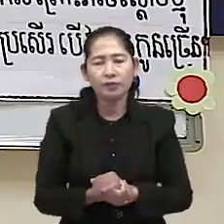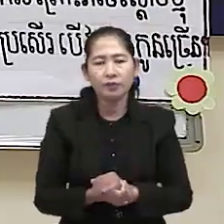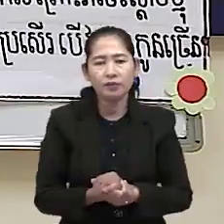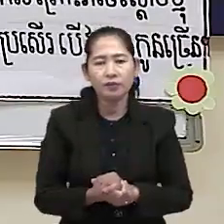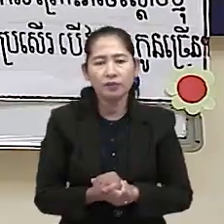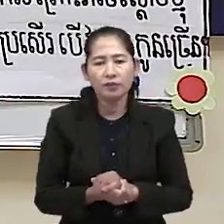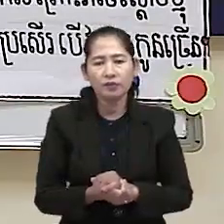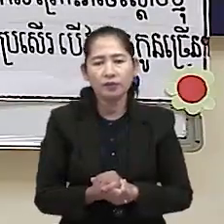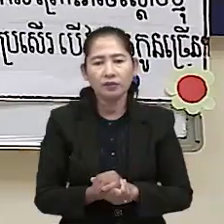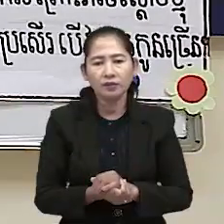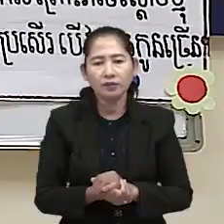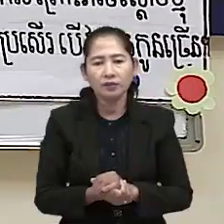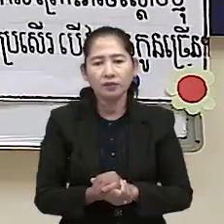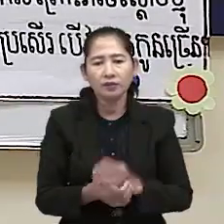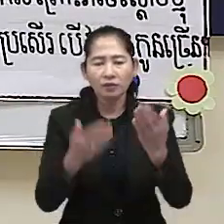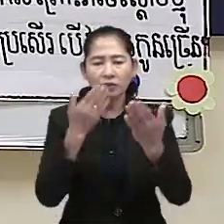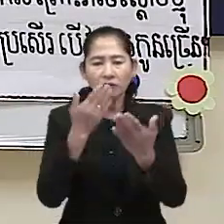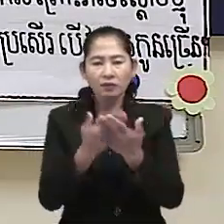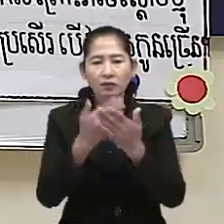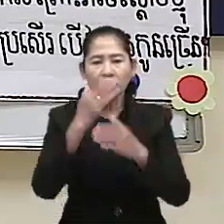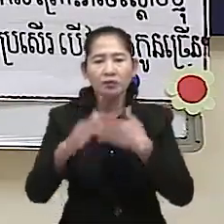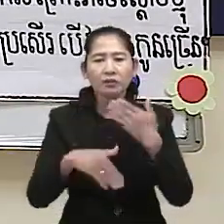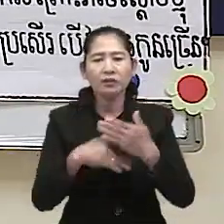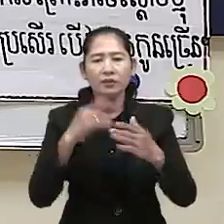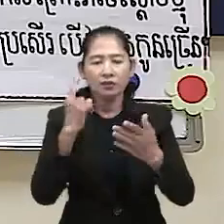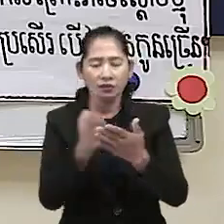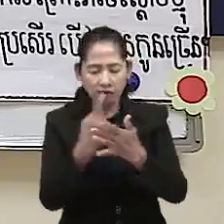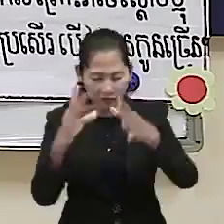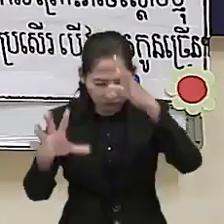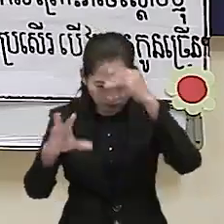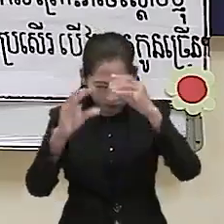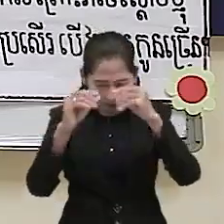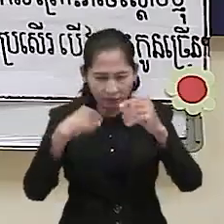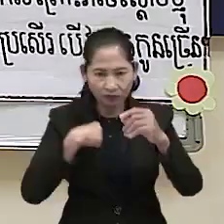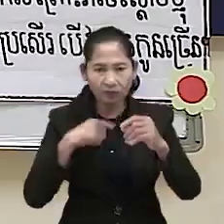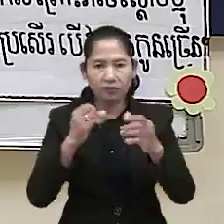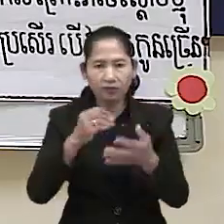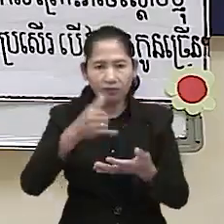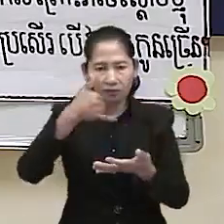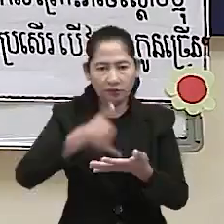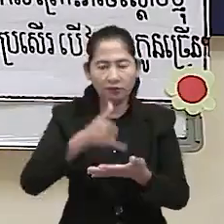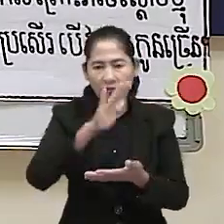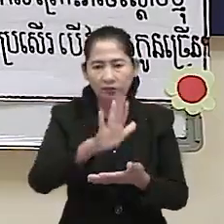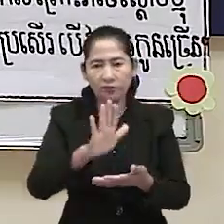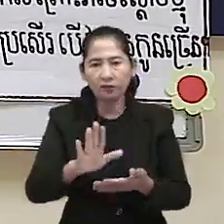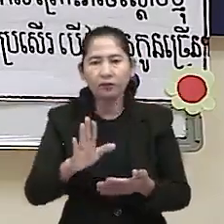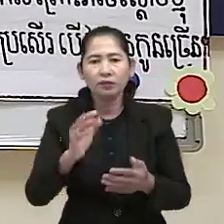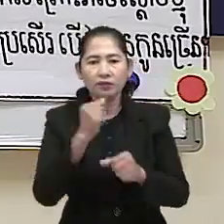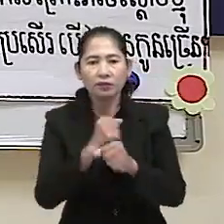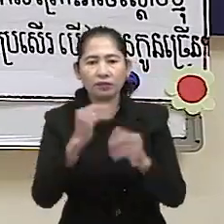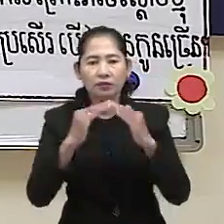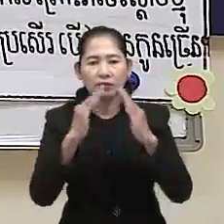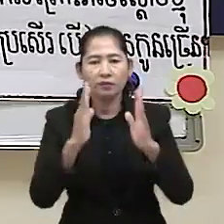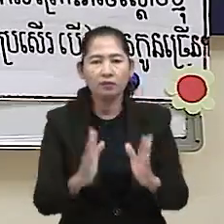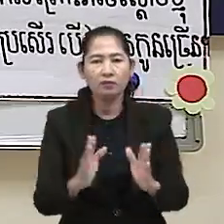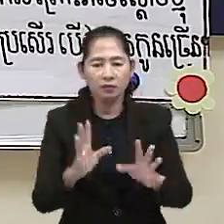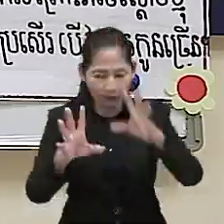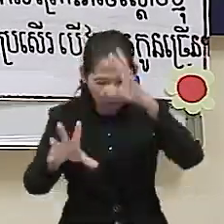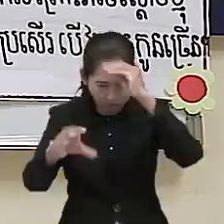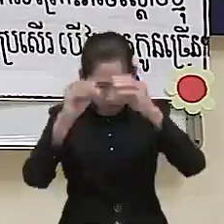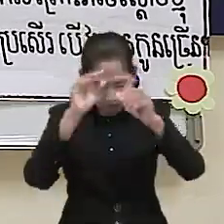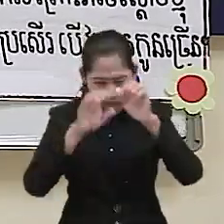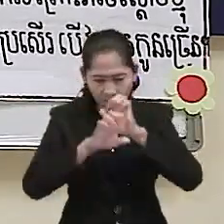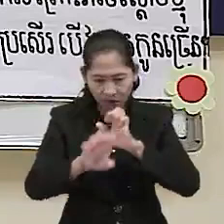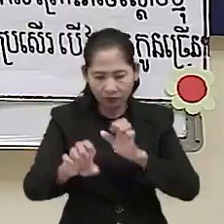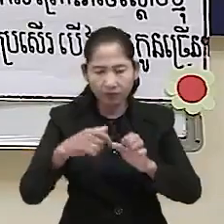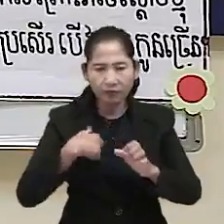ងអរគុណច្រើនទាំងអស់គ្នាដែលបានចូលរួមរៀនជាមួយអ្នកគ្រូនៅថ្ងៃនេះសូមកូនកុំភ្លេចយកកិច្ចការផ្ទះដែលរៀនពីចម្ងាយ